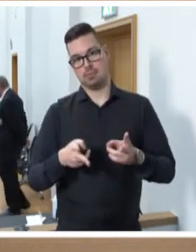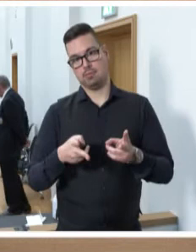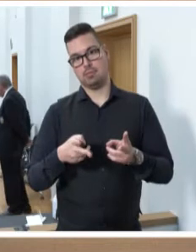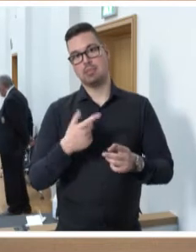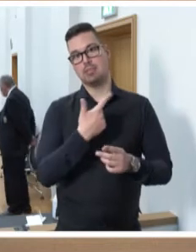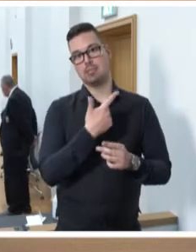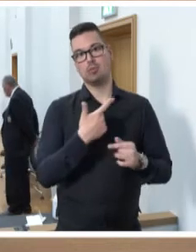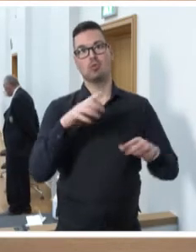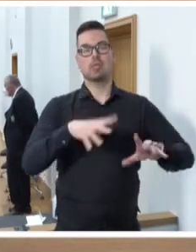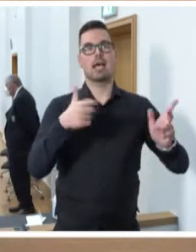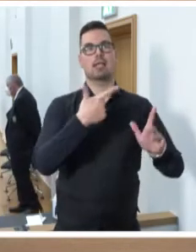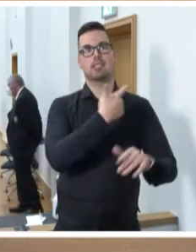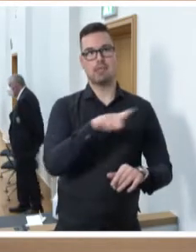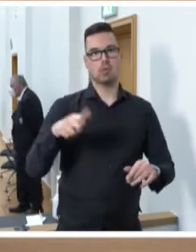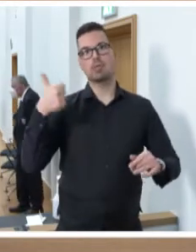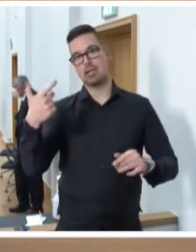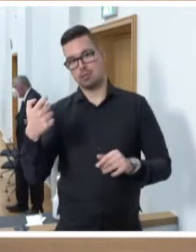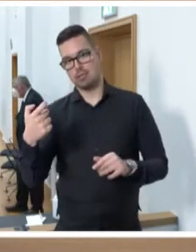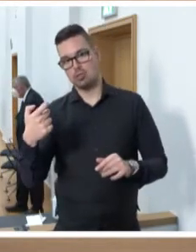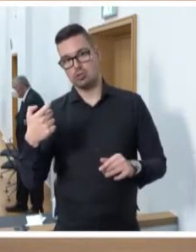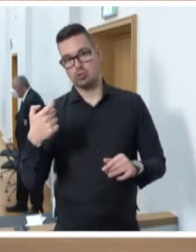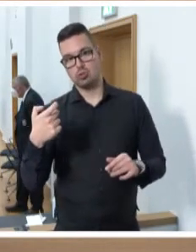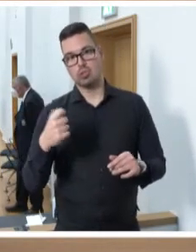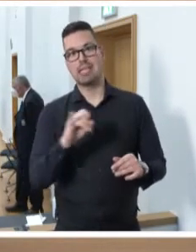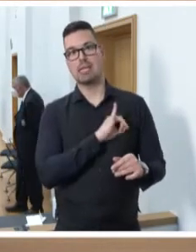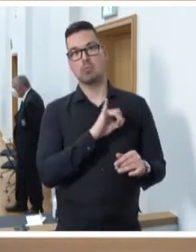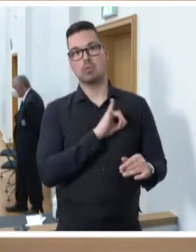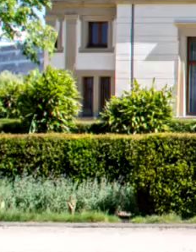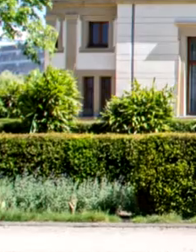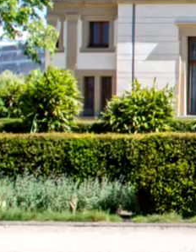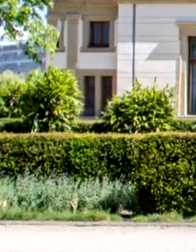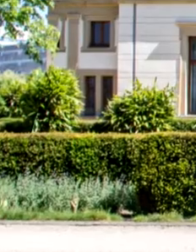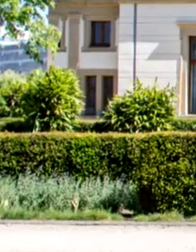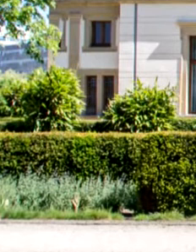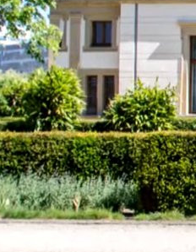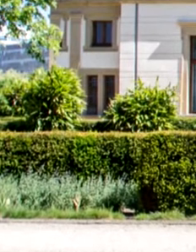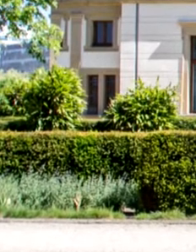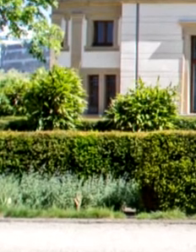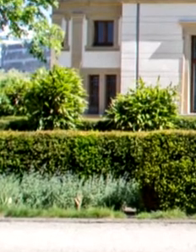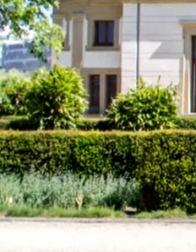2021 die Immunität des Abgeordneten Müller aufzuheben. Vielen Dank.